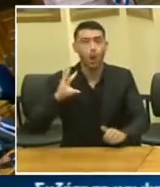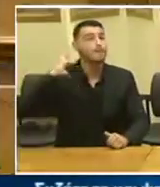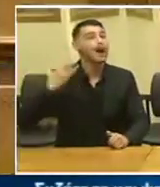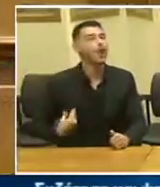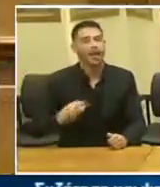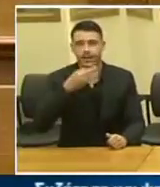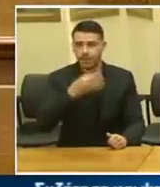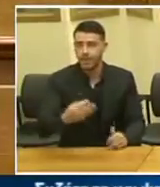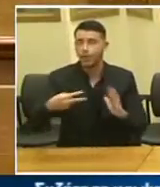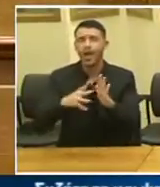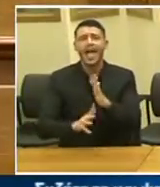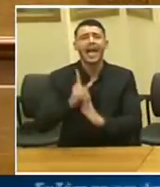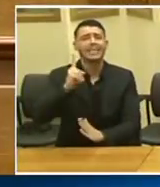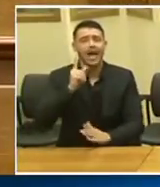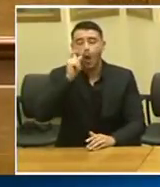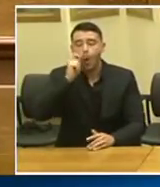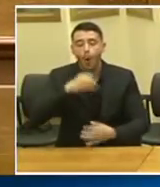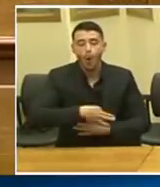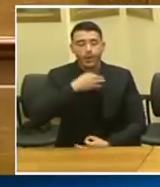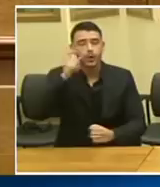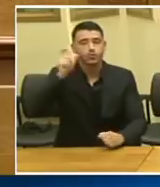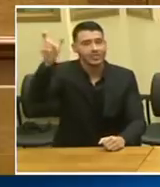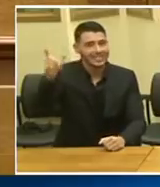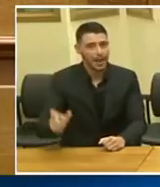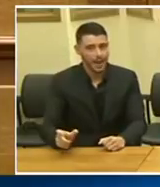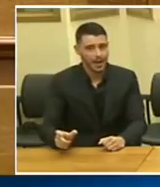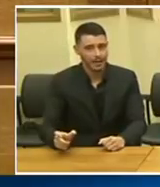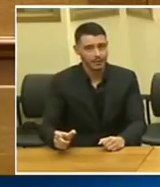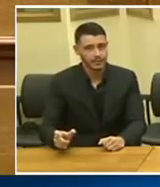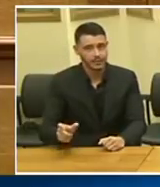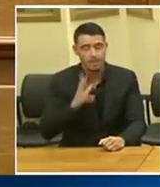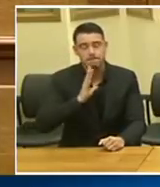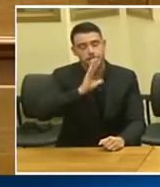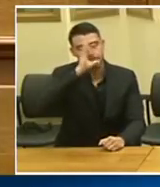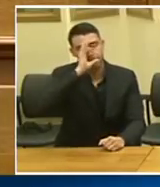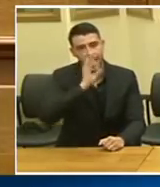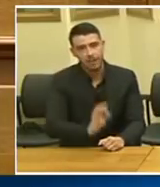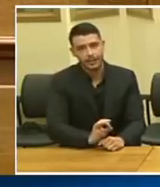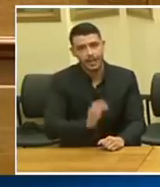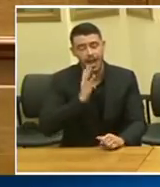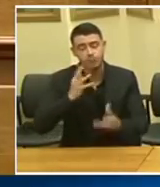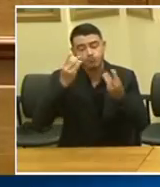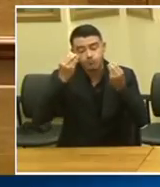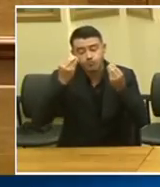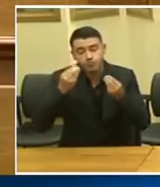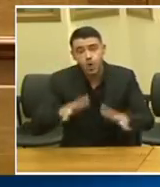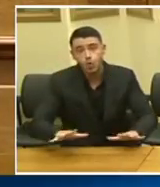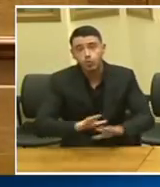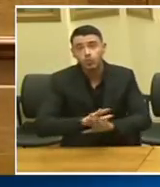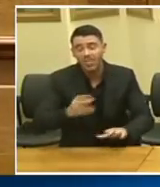2011, ο κύριος Σαμαράς είναι ένα θλιβερό κεφάλαιο του Σκοπιανού. Αυτή τη διαχείριση